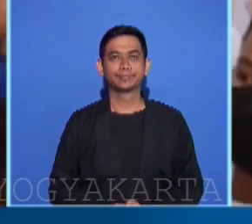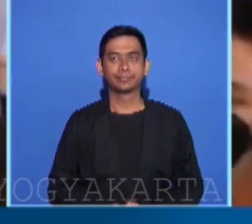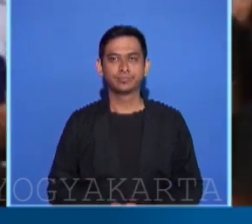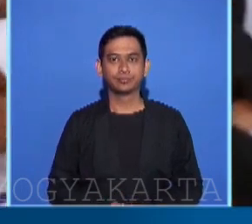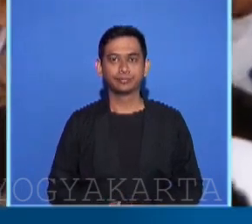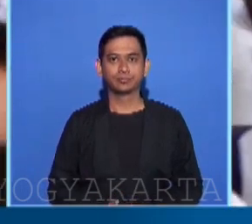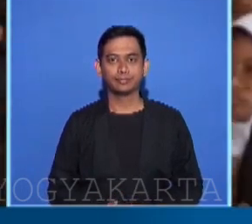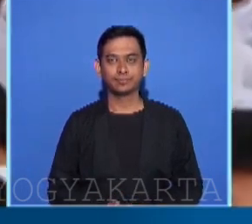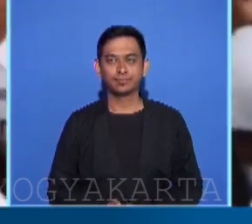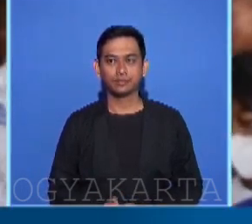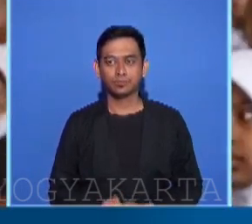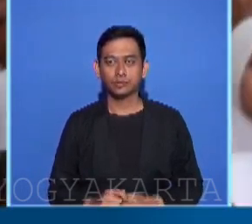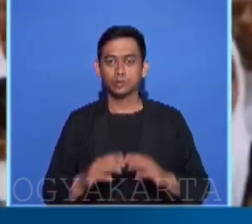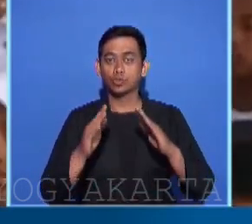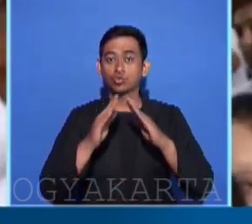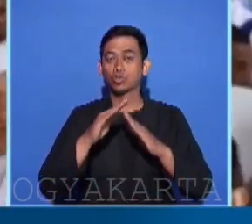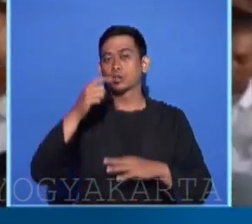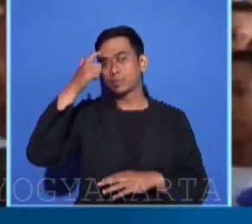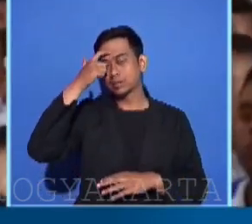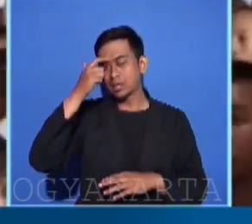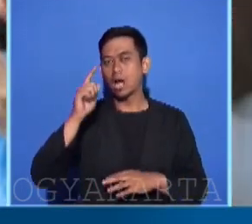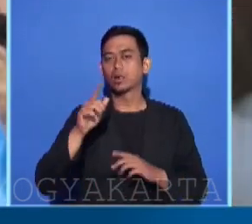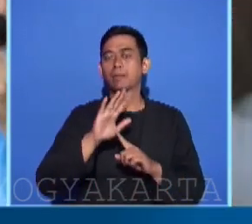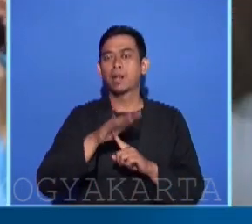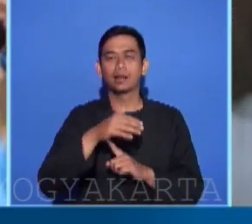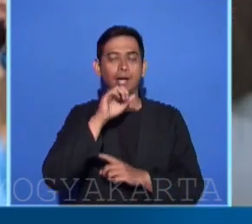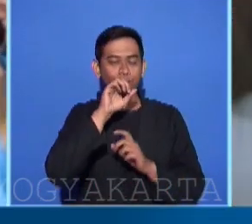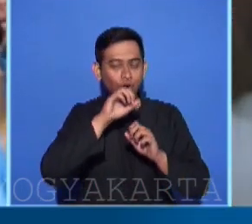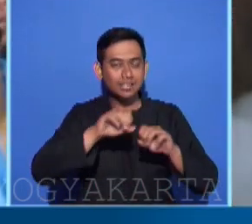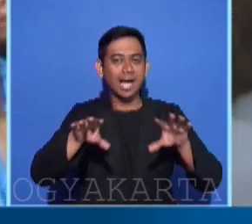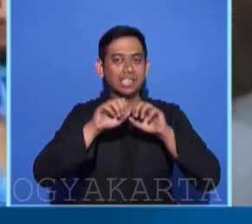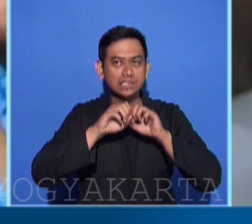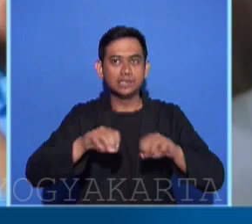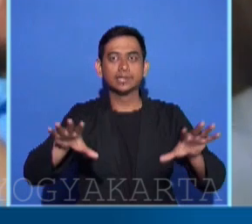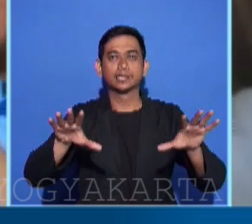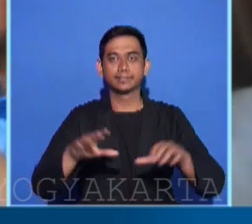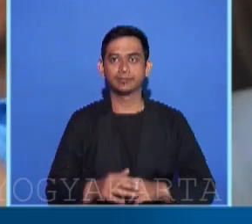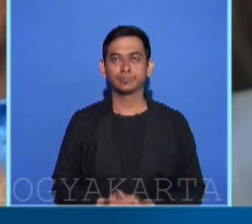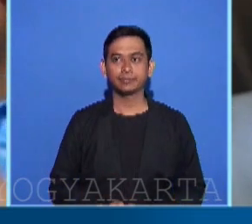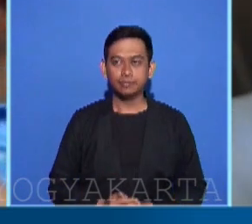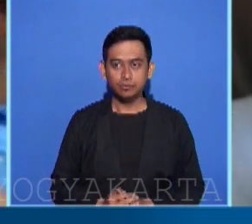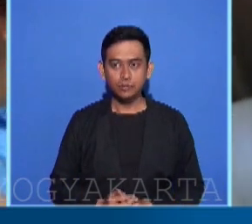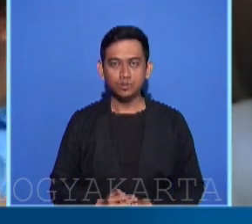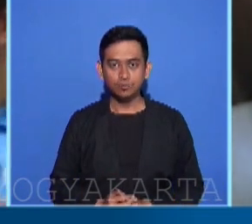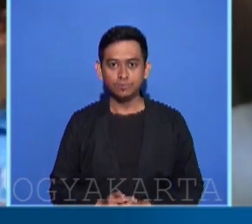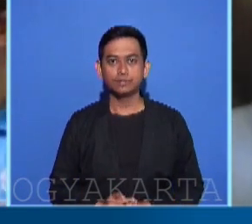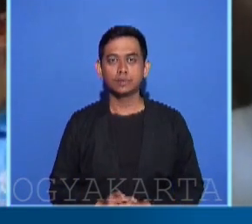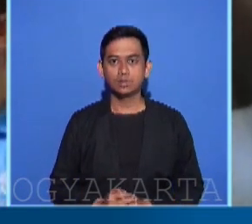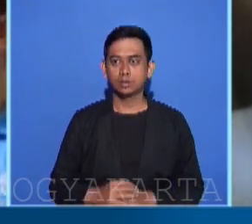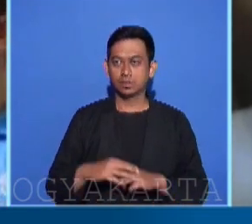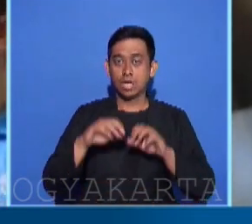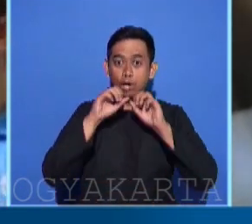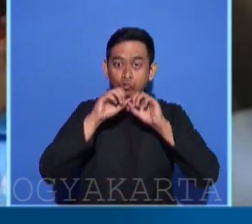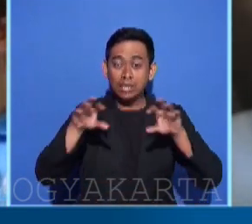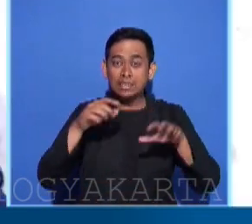Dr Suhardi harjolukito Bantul Daerah Istimewa Yogyakarta yang menggelar bakti sosial bersih-bersih telinga dan kampanye remaja